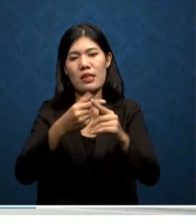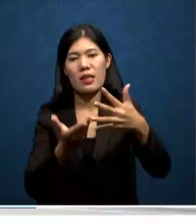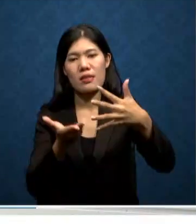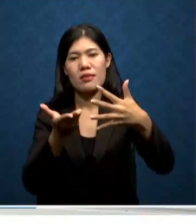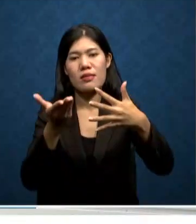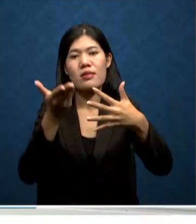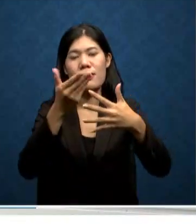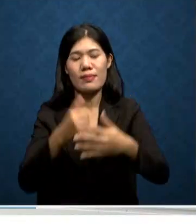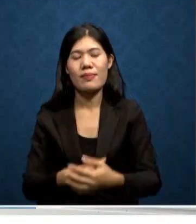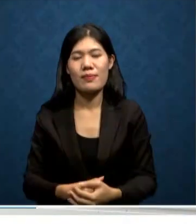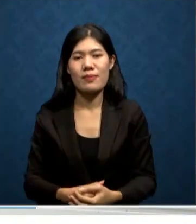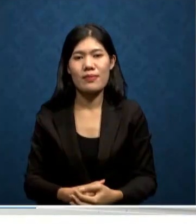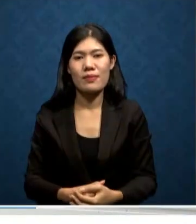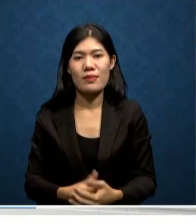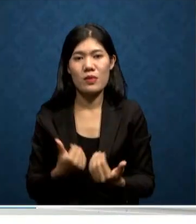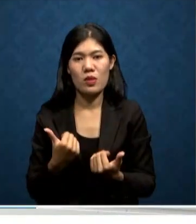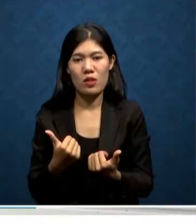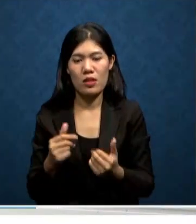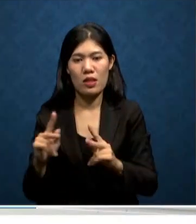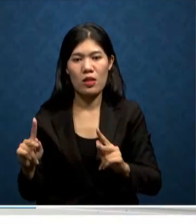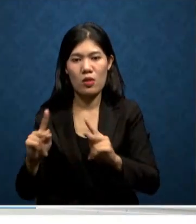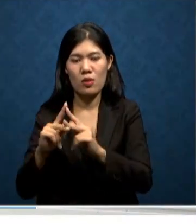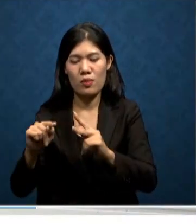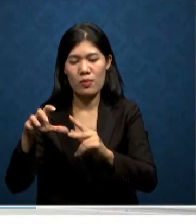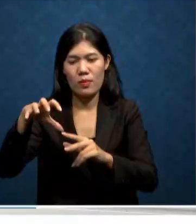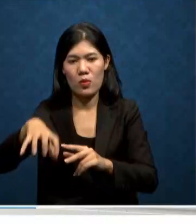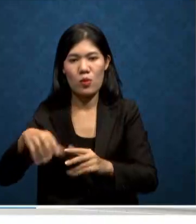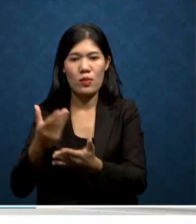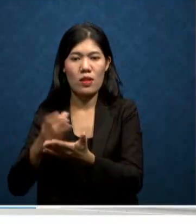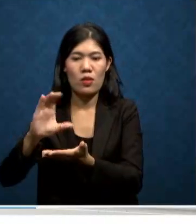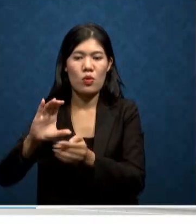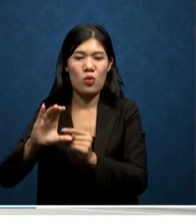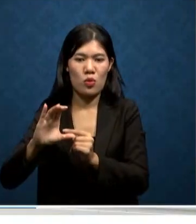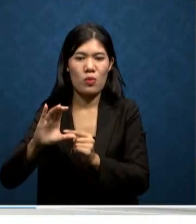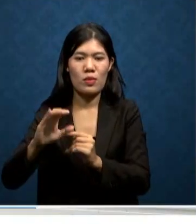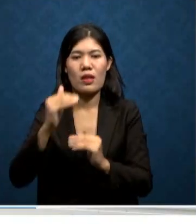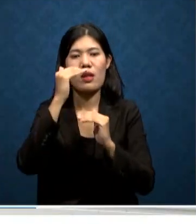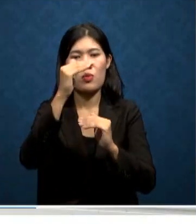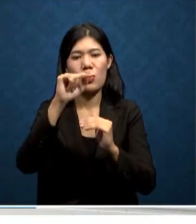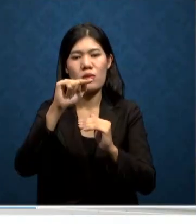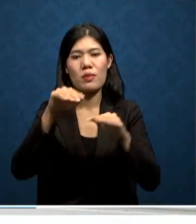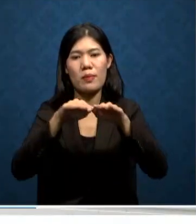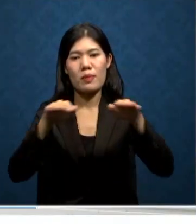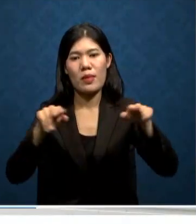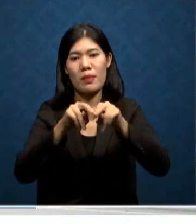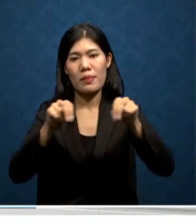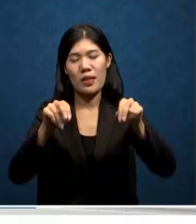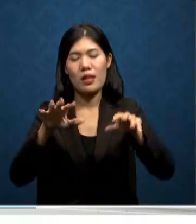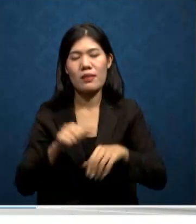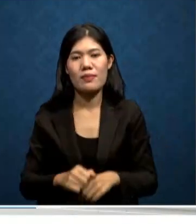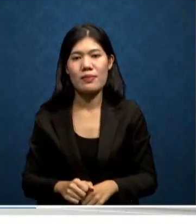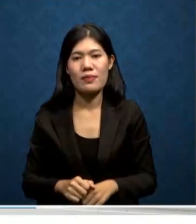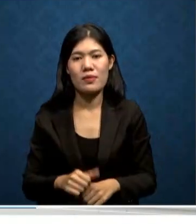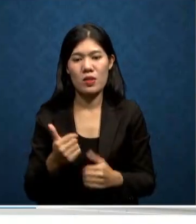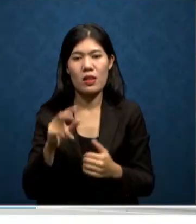ตัวที่กรมวางมาตรการไว้นะครับนอกจากนั้นก็มีการกำหนดให้ว่าก่อนที่จะเสนอโครงการ Tต้องเรียบ